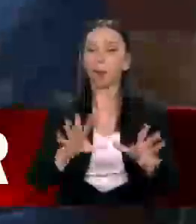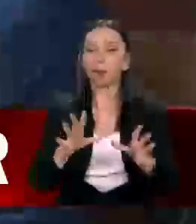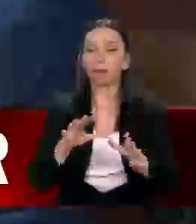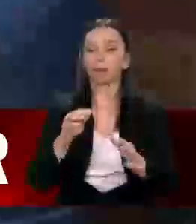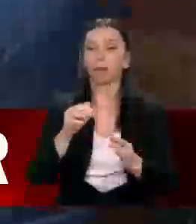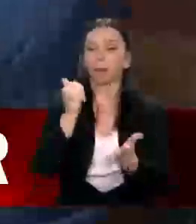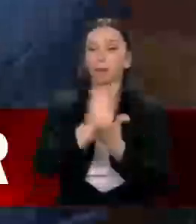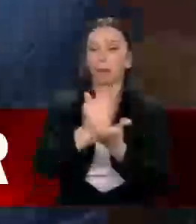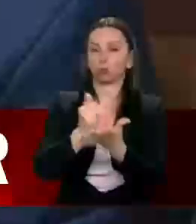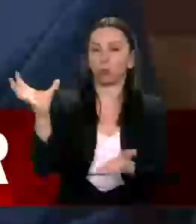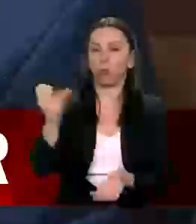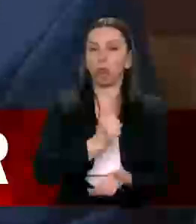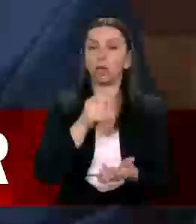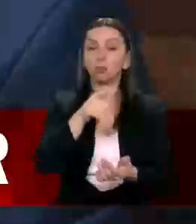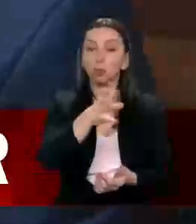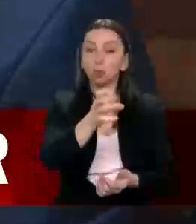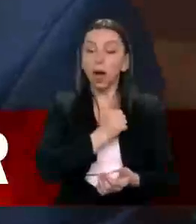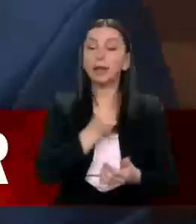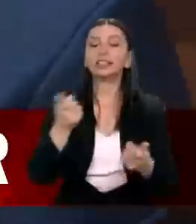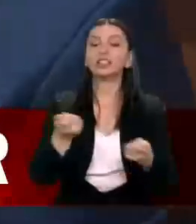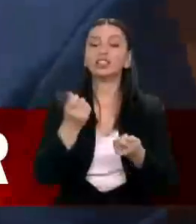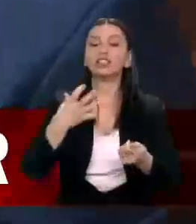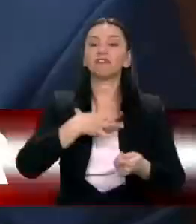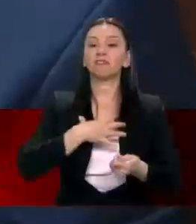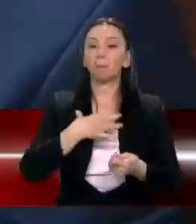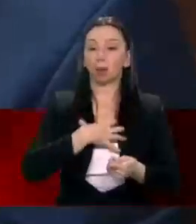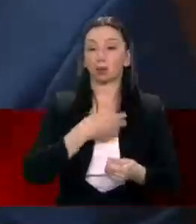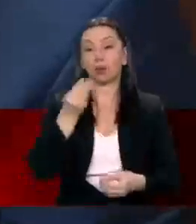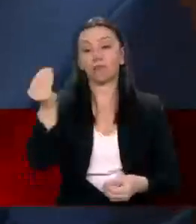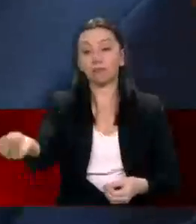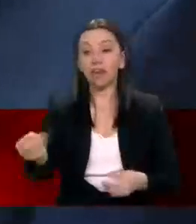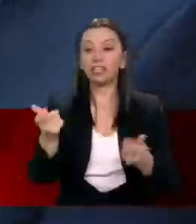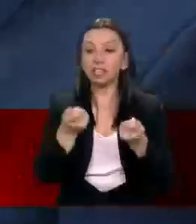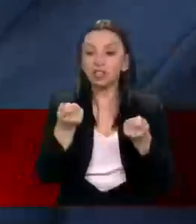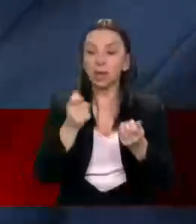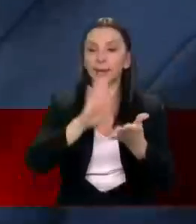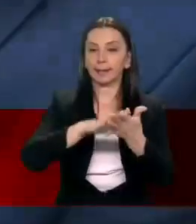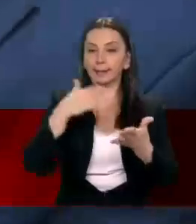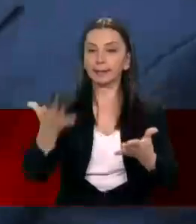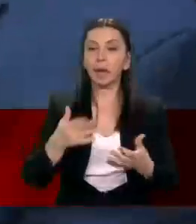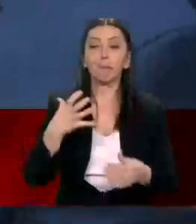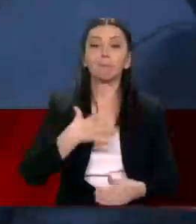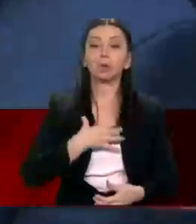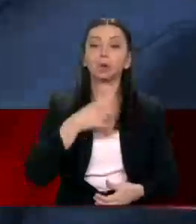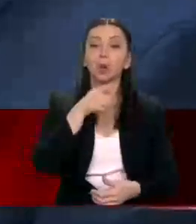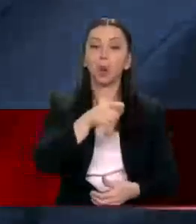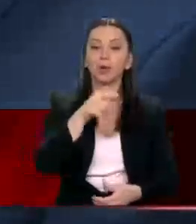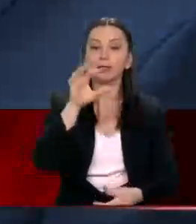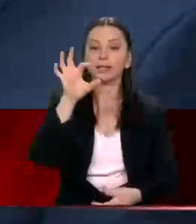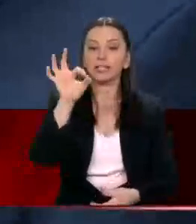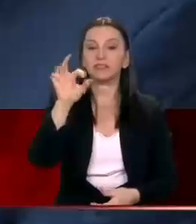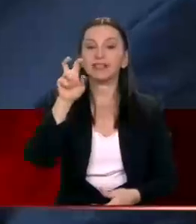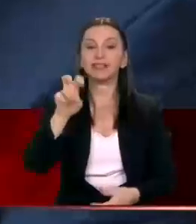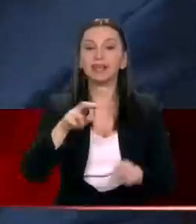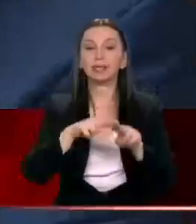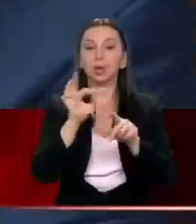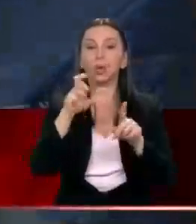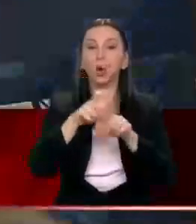bu yazıyı alıp işverene verecek kıdem tazminatını talep edecek iş yerinden istifa edecek işveren de bu kişinin 08 koduyla